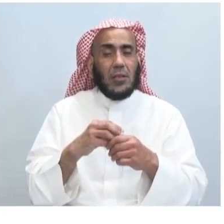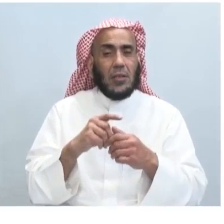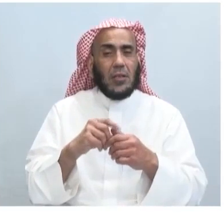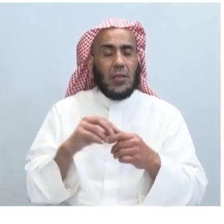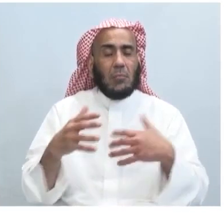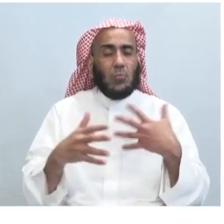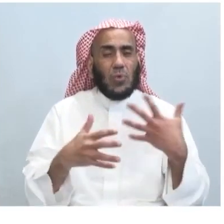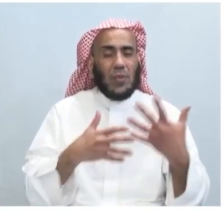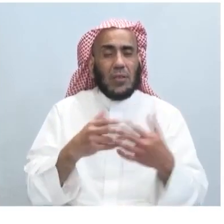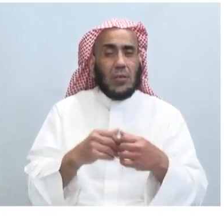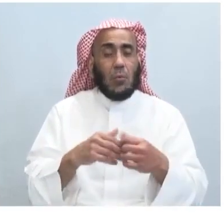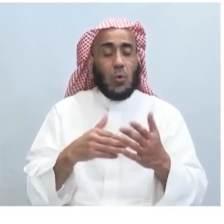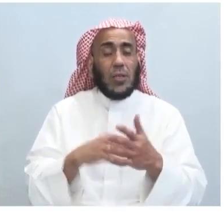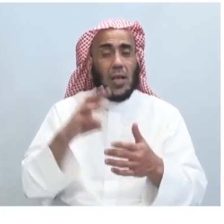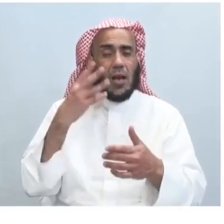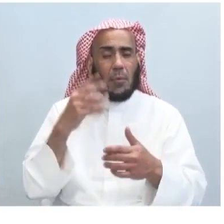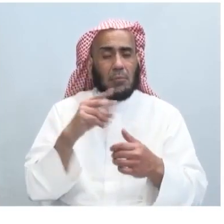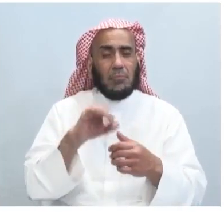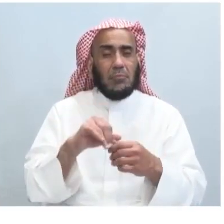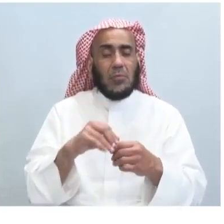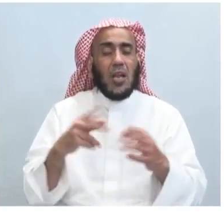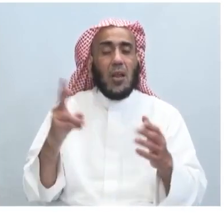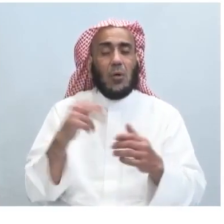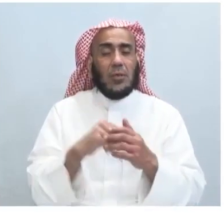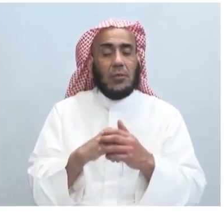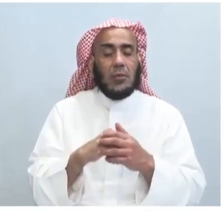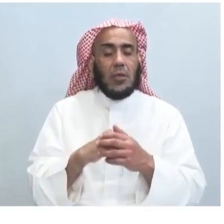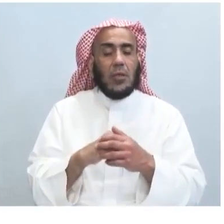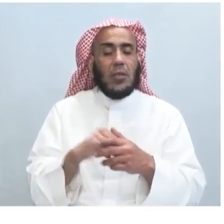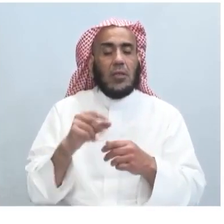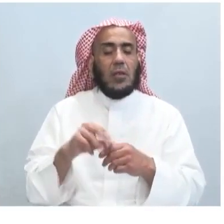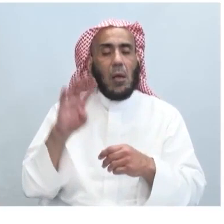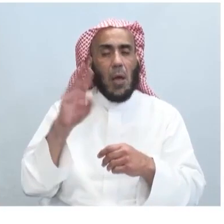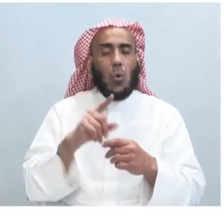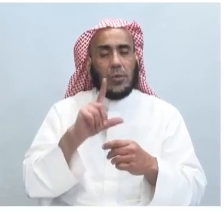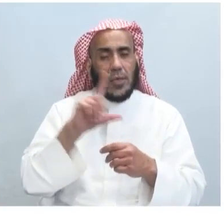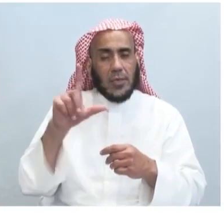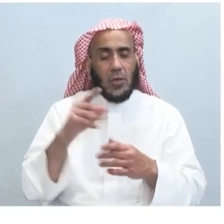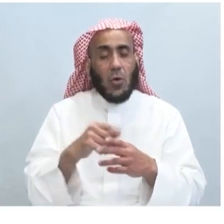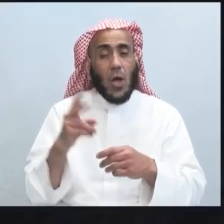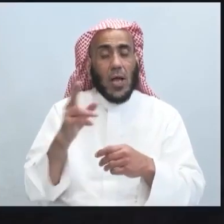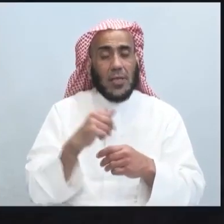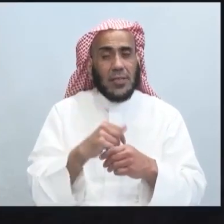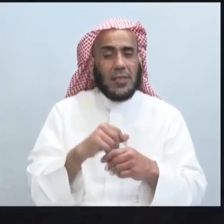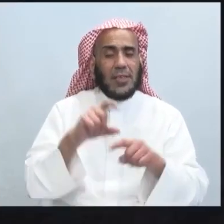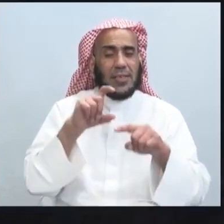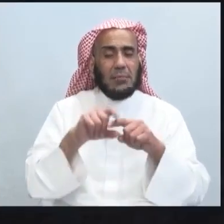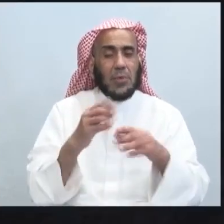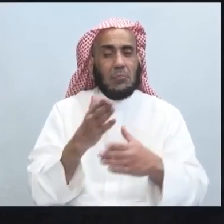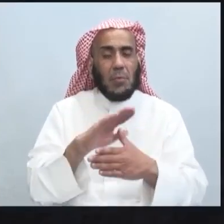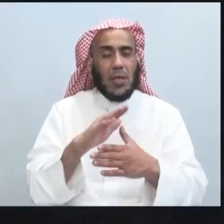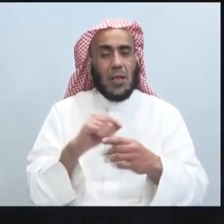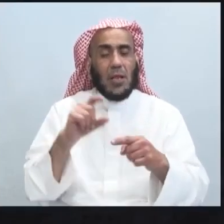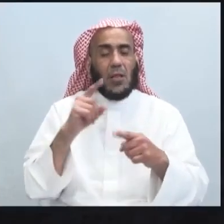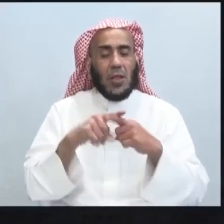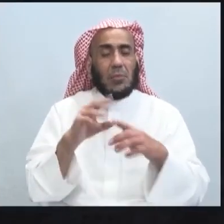فقط المتفاعلات والاختيار الرابع ذكر لي فقط النواتج اذا هذا هو الاجابه الصحيحه لانه حاصل قسمه ما بين ضرب